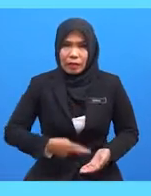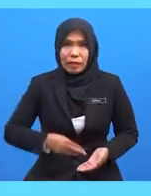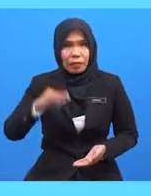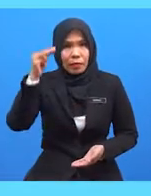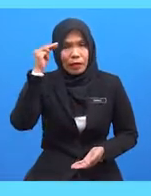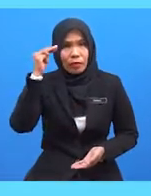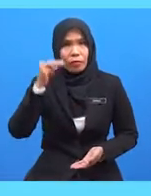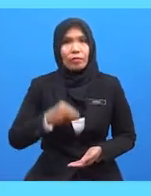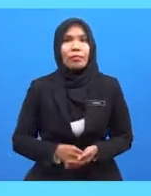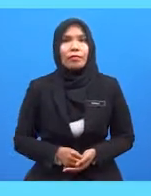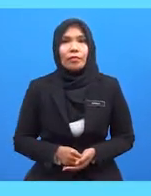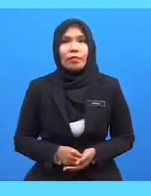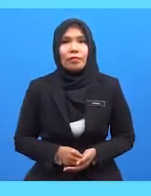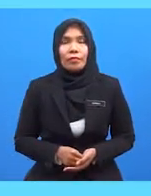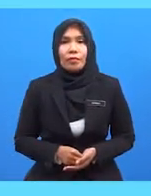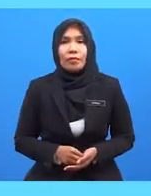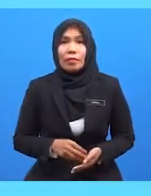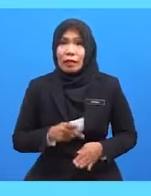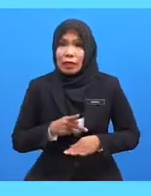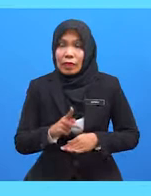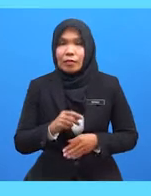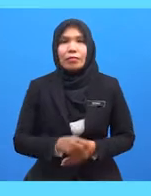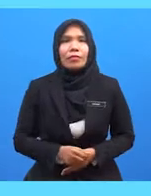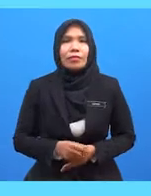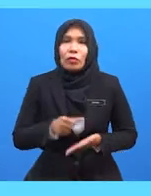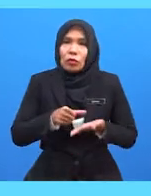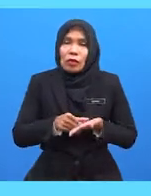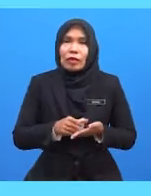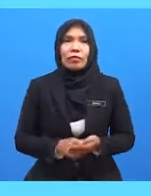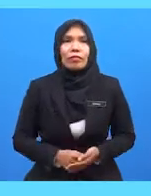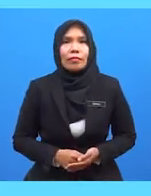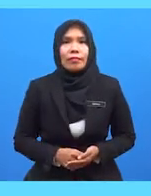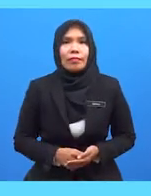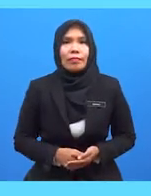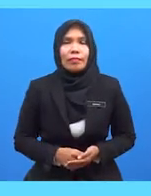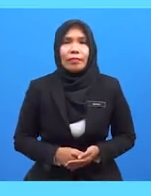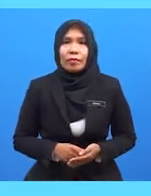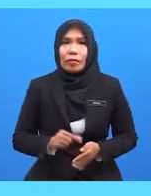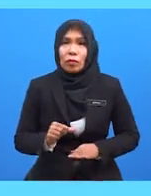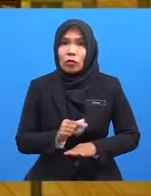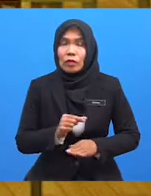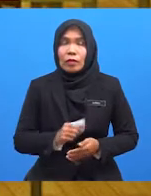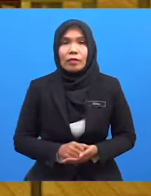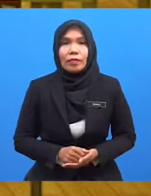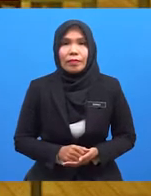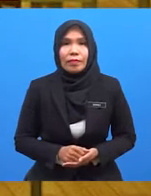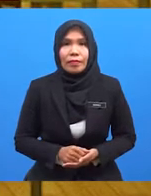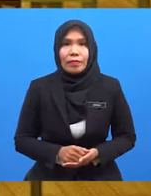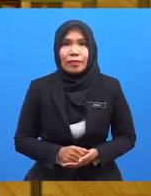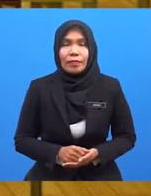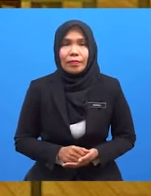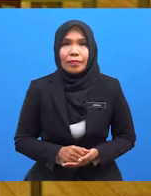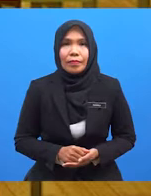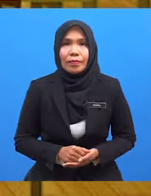surat kepada pembesar-pembesar atau pedagang luar menggunakan tulisan Jawi. Baiklah pelajar